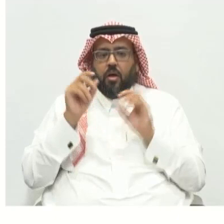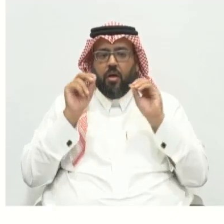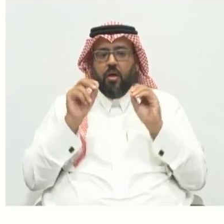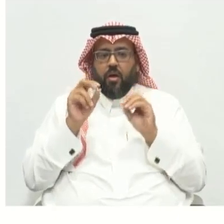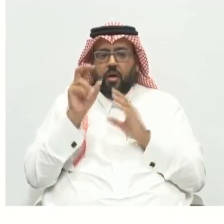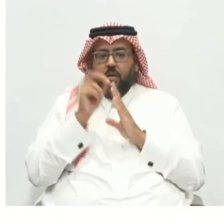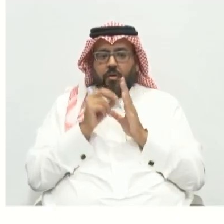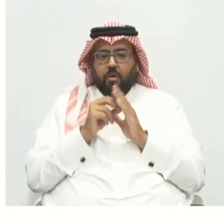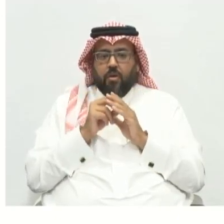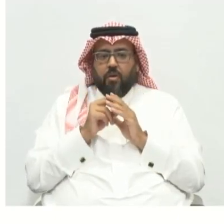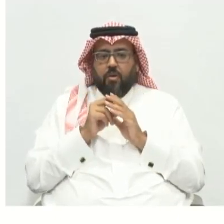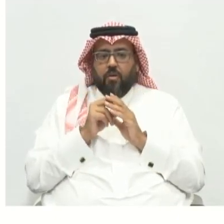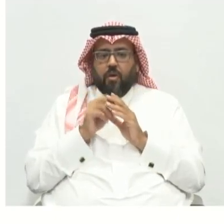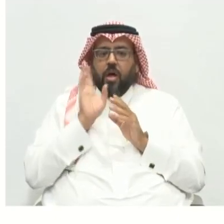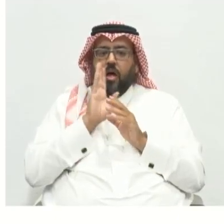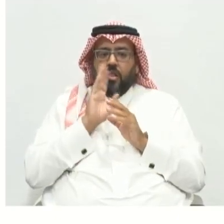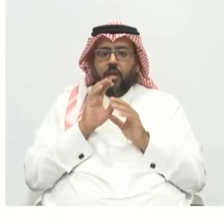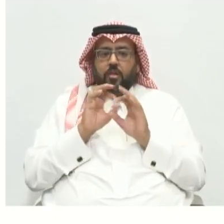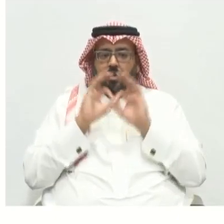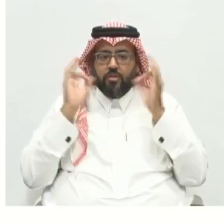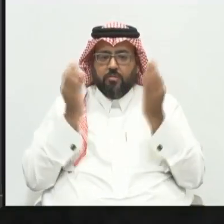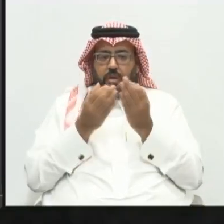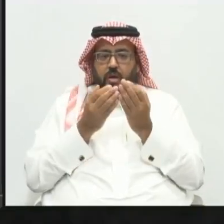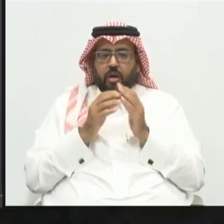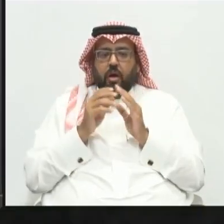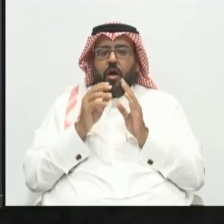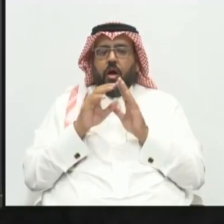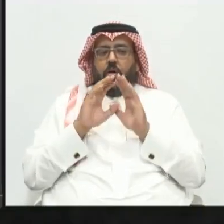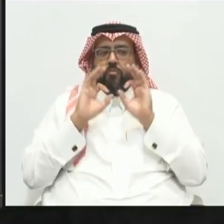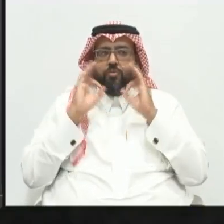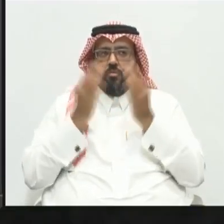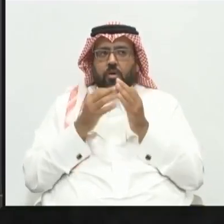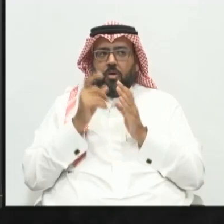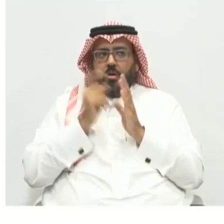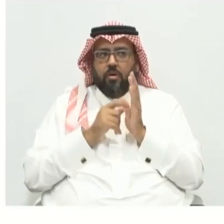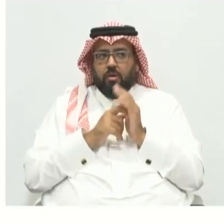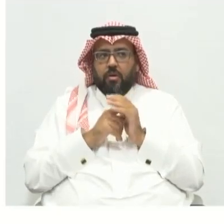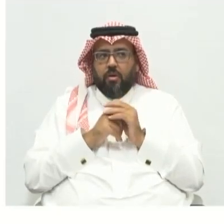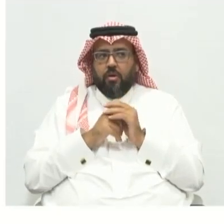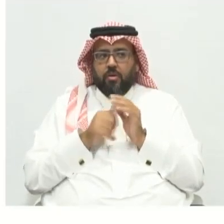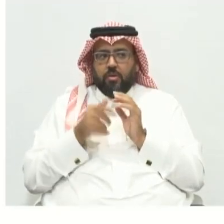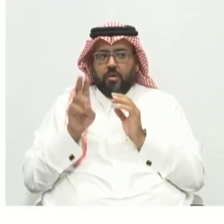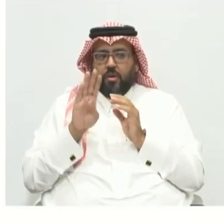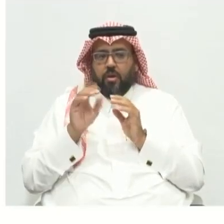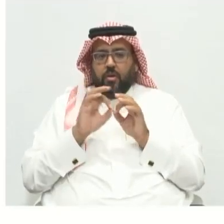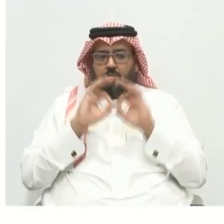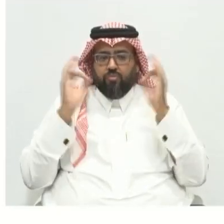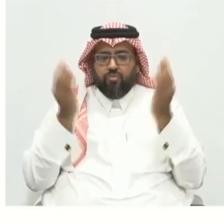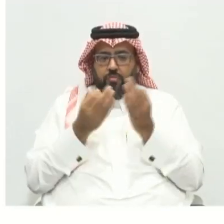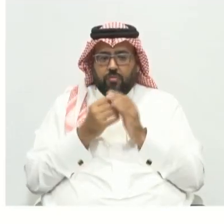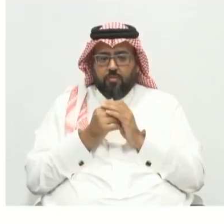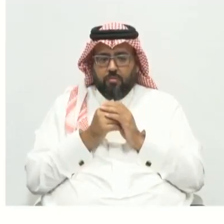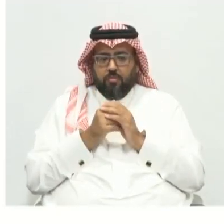الاخلاقيه قواعد العادات الاجتماعيه جزاء مخالفتها ماذا هو استنكار المجتمع